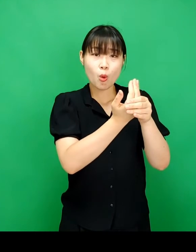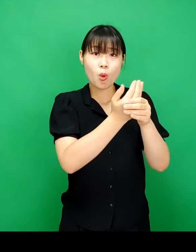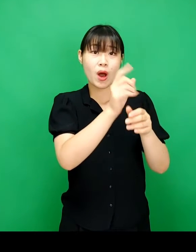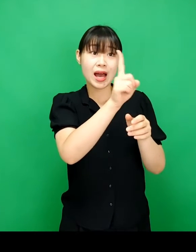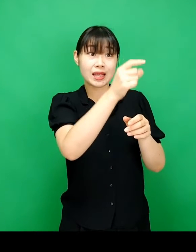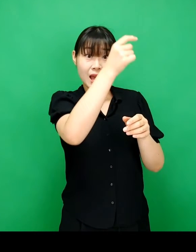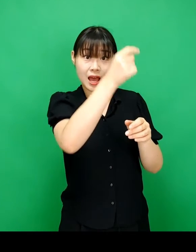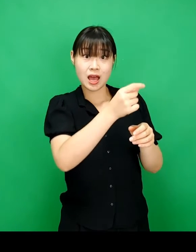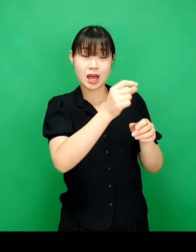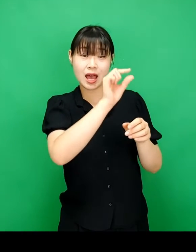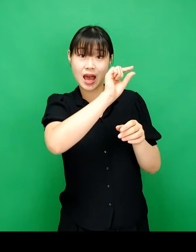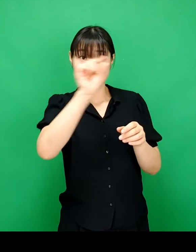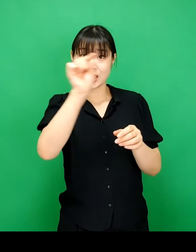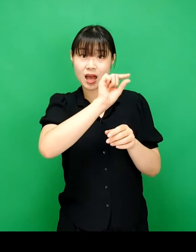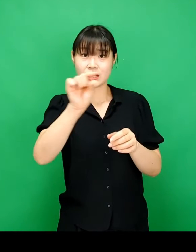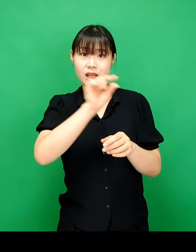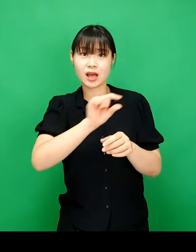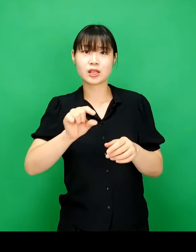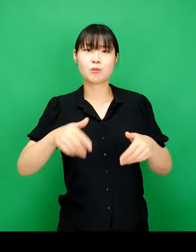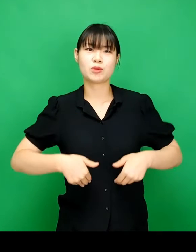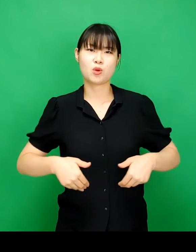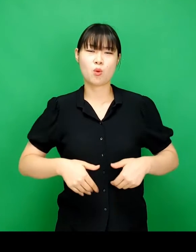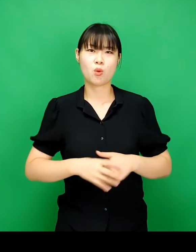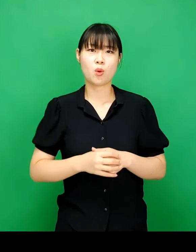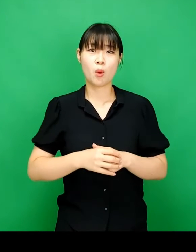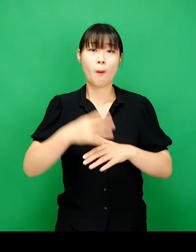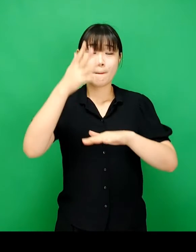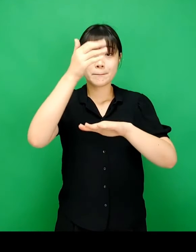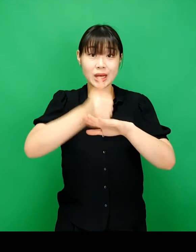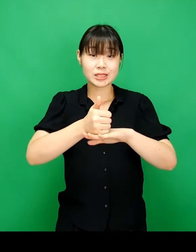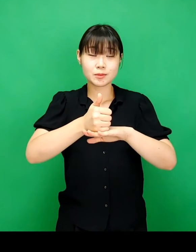한 건이 데이터 한 행이 되도록 정제해야 합니다.